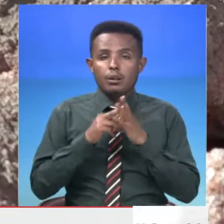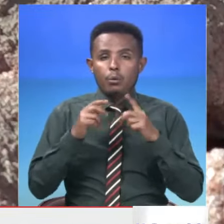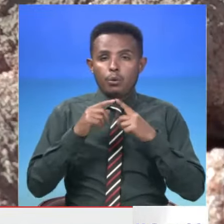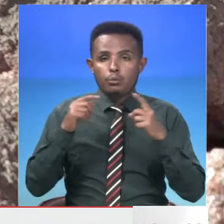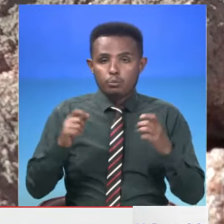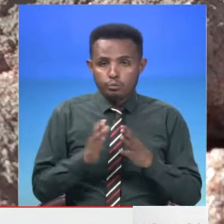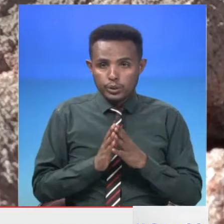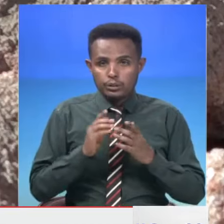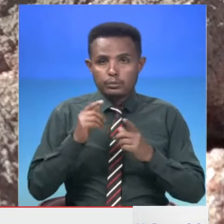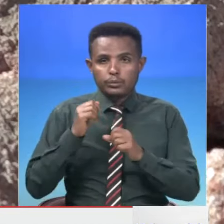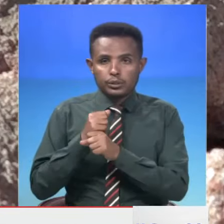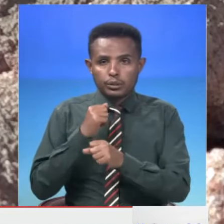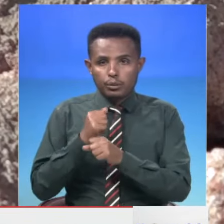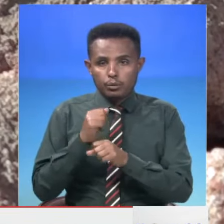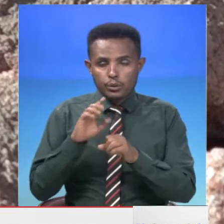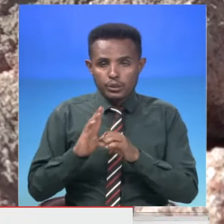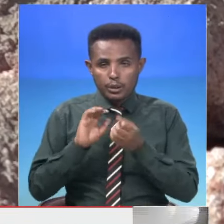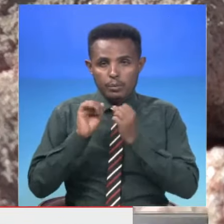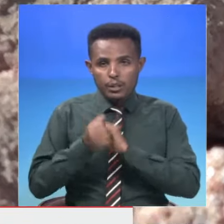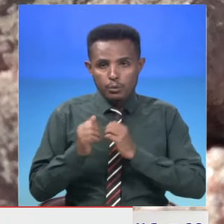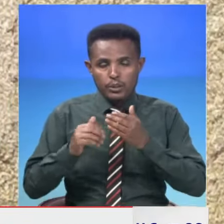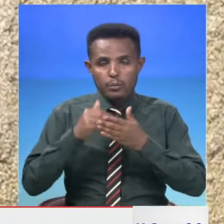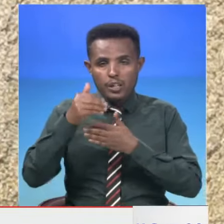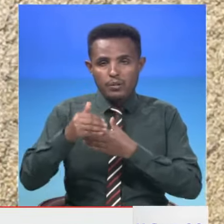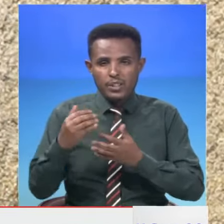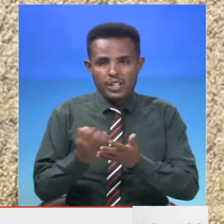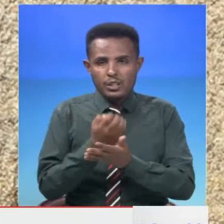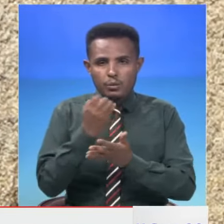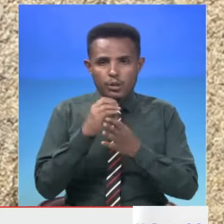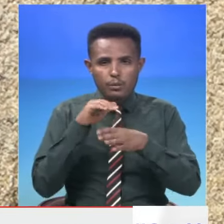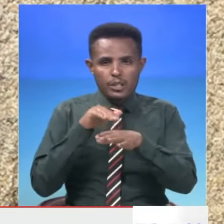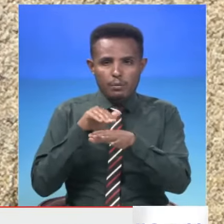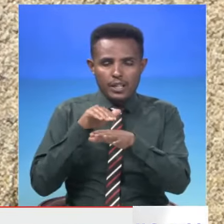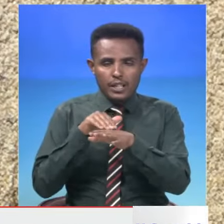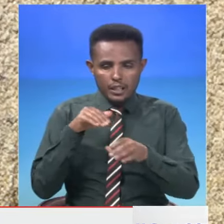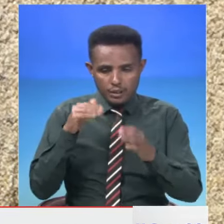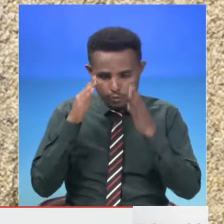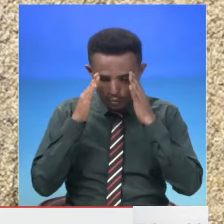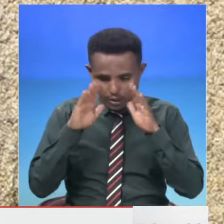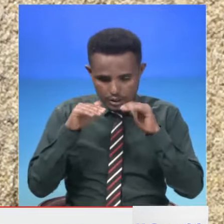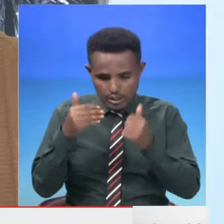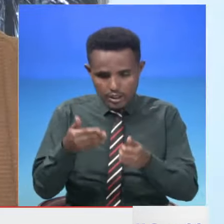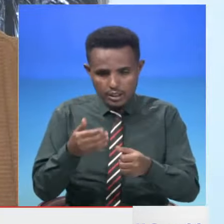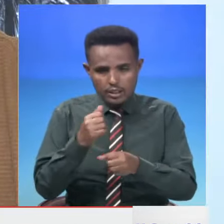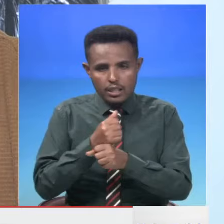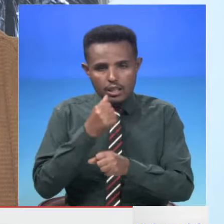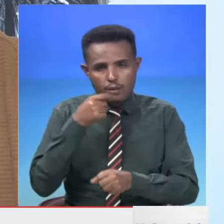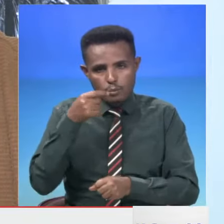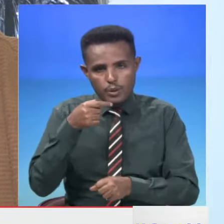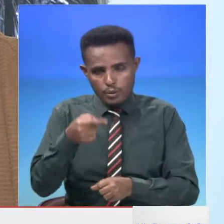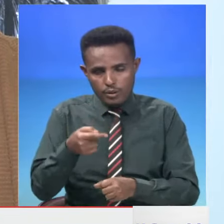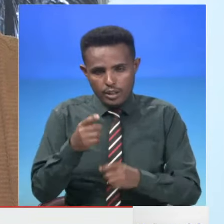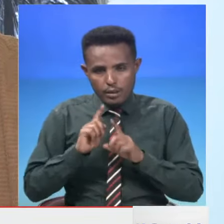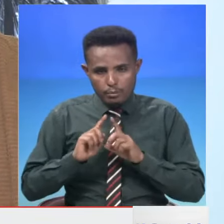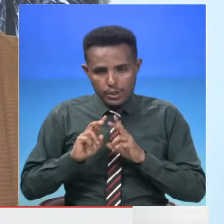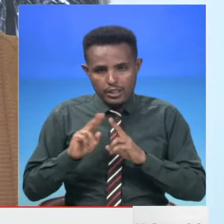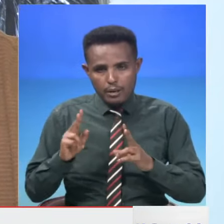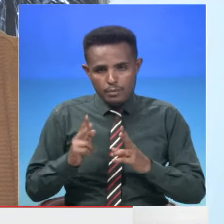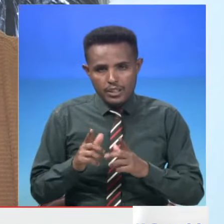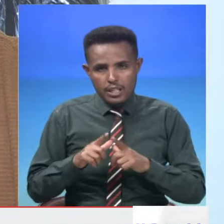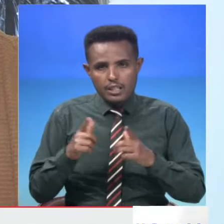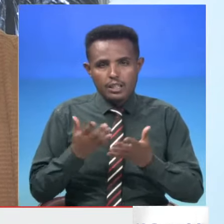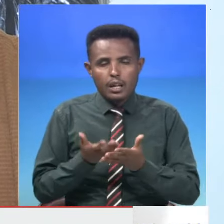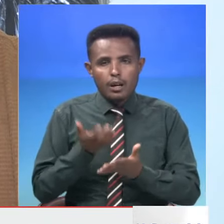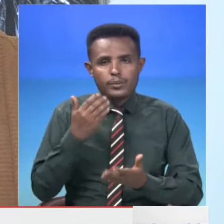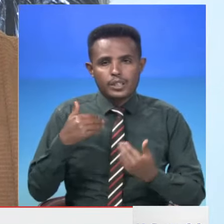ያለውን የማዕድን ሀብት ከመለየት ባለፈም በማልማት ኢኮኖሚውን ለማነቃቃት ትኩረት ሰጥተን እየሰራን ነው ብለዋል። በጣም ጥምቅ የሆነ ሀብት ነው